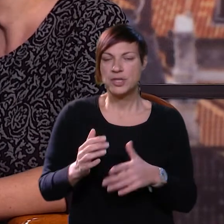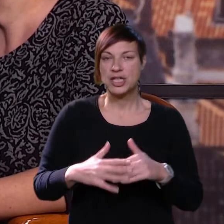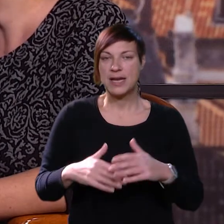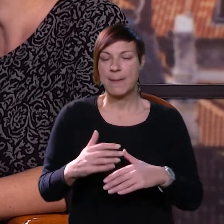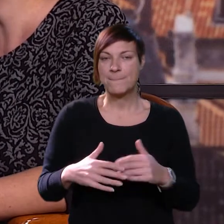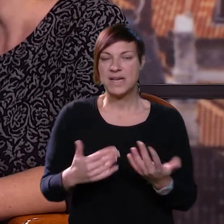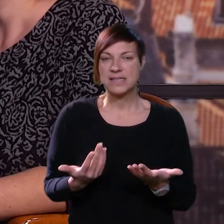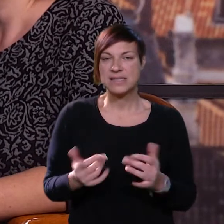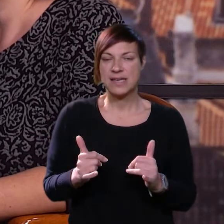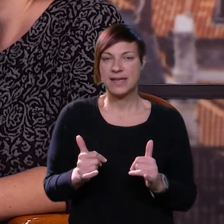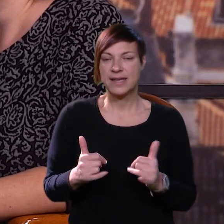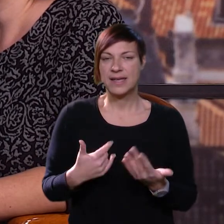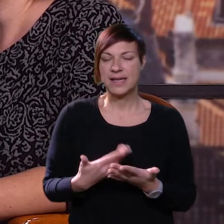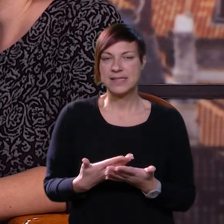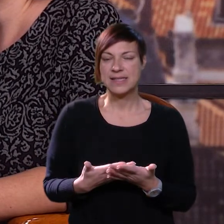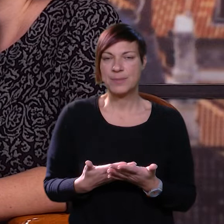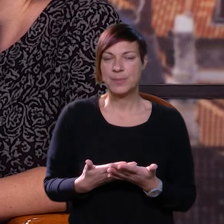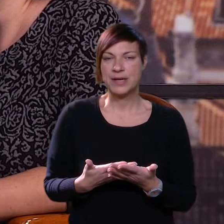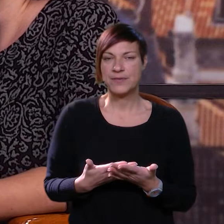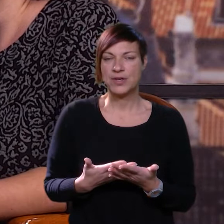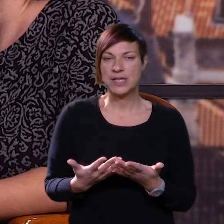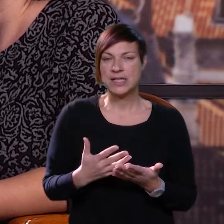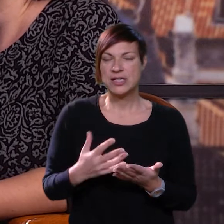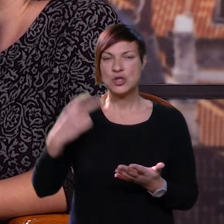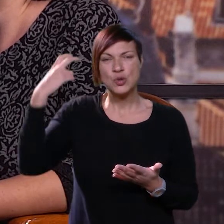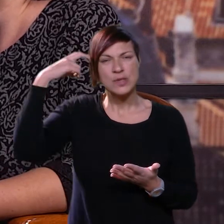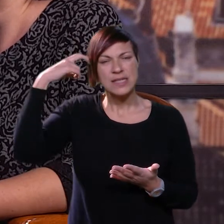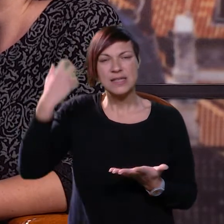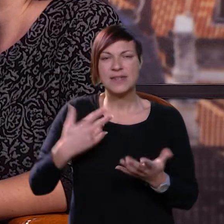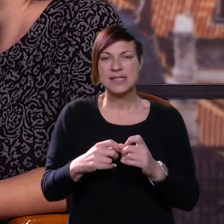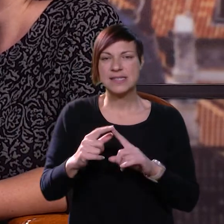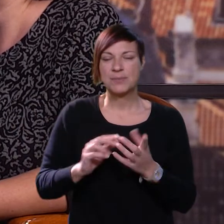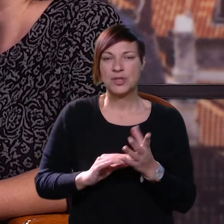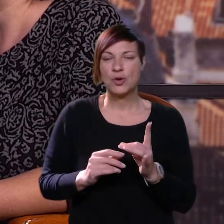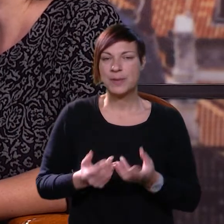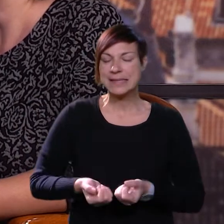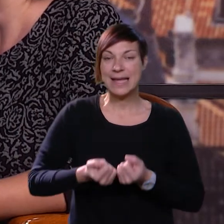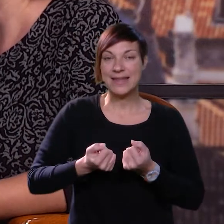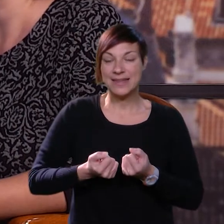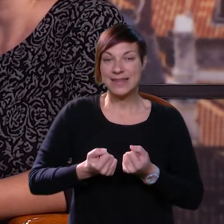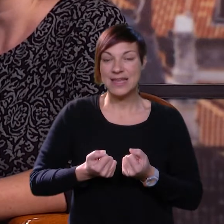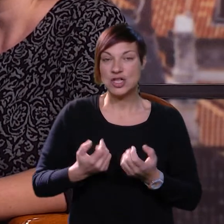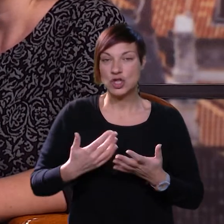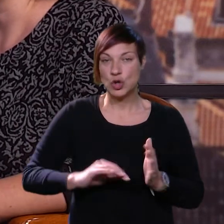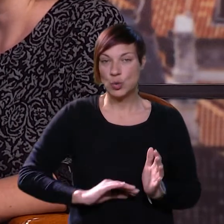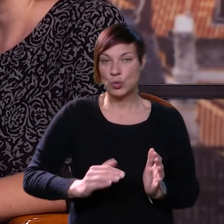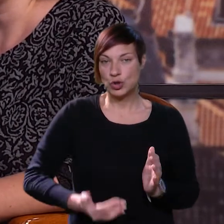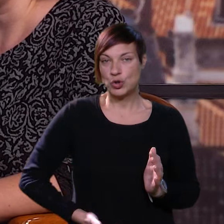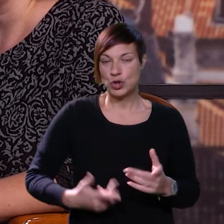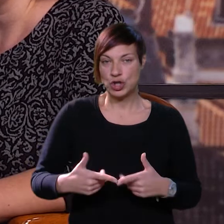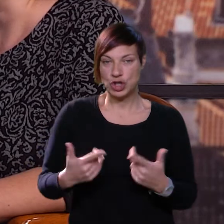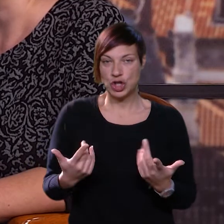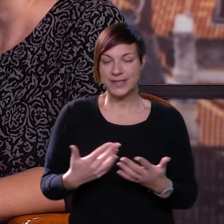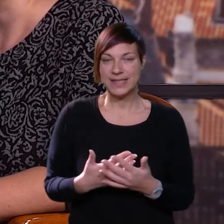neka praksa ili zapravo su toliko sakriveni ti simptomi da je zaista teško u